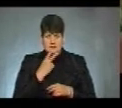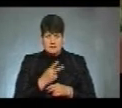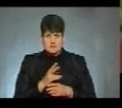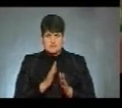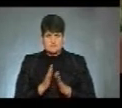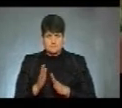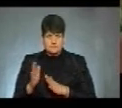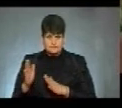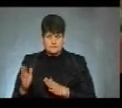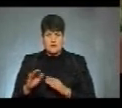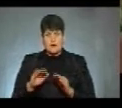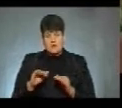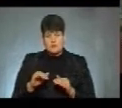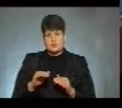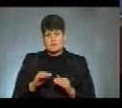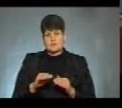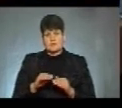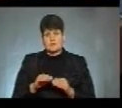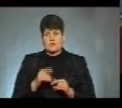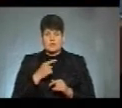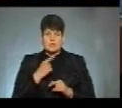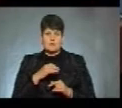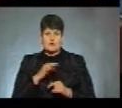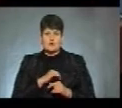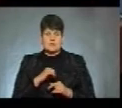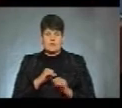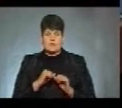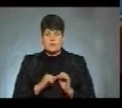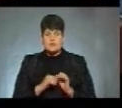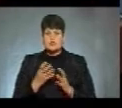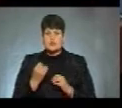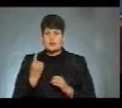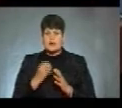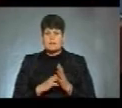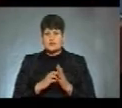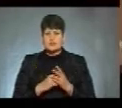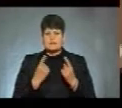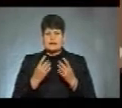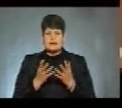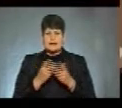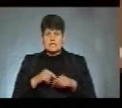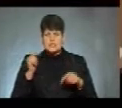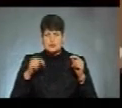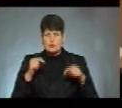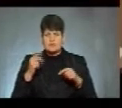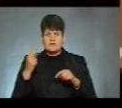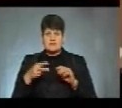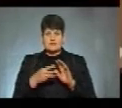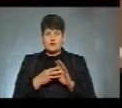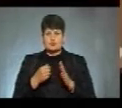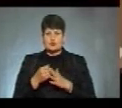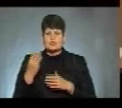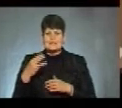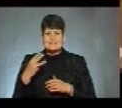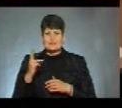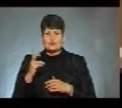а контролювати мається місцеве самоврядування. Ще однією причиною підтоплень є велика кількість опадів. З 28 по 30 квітня в